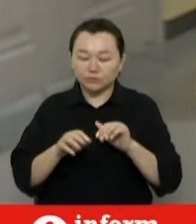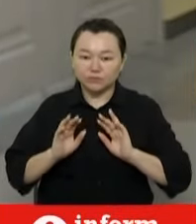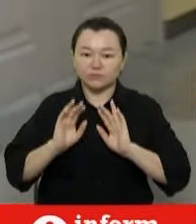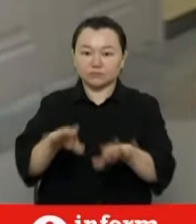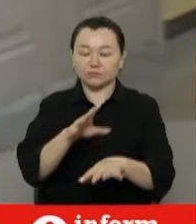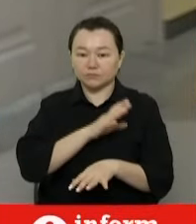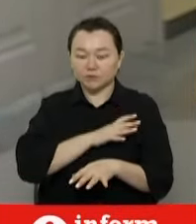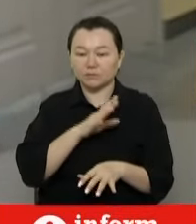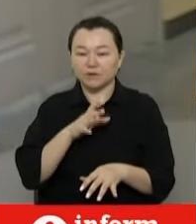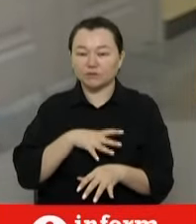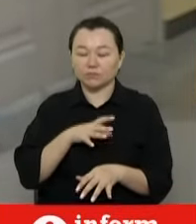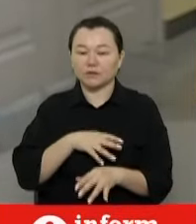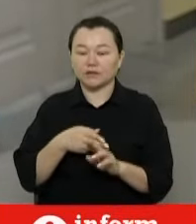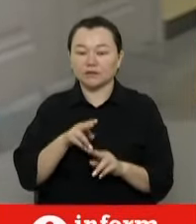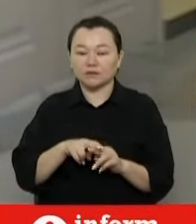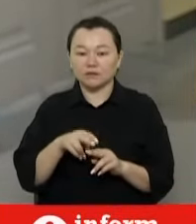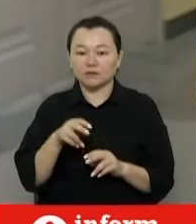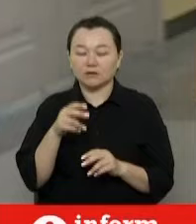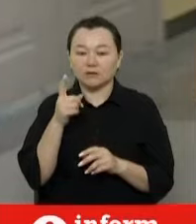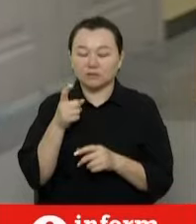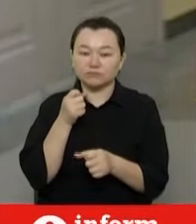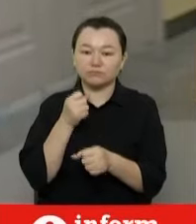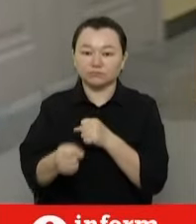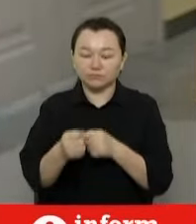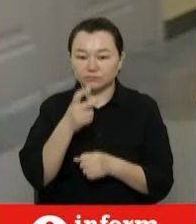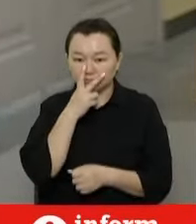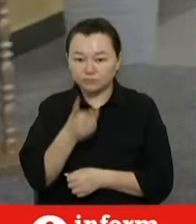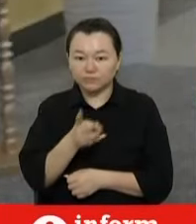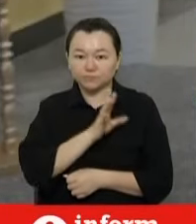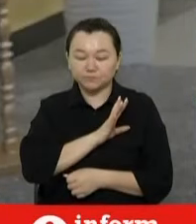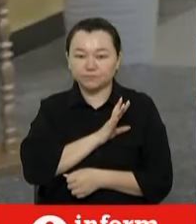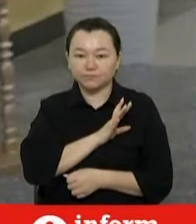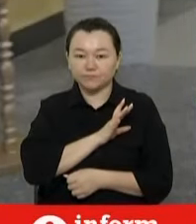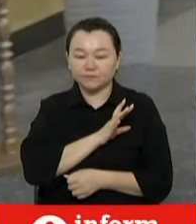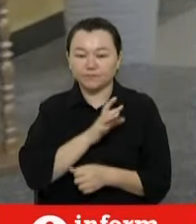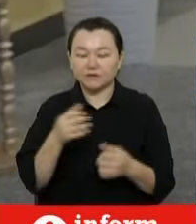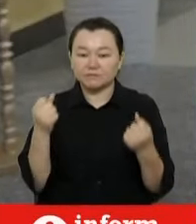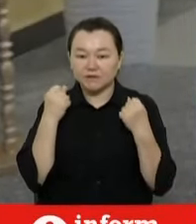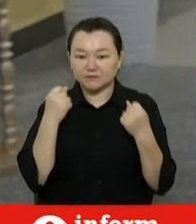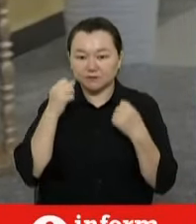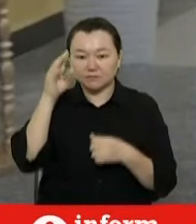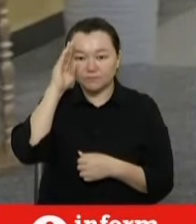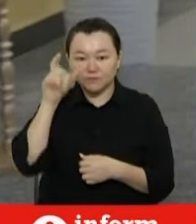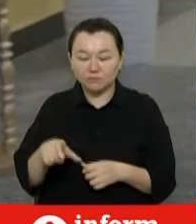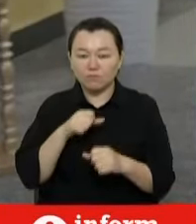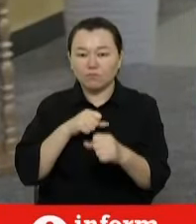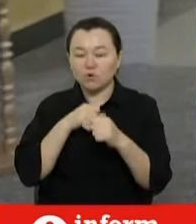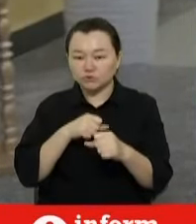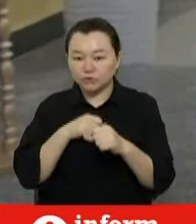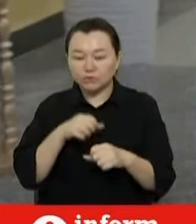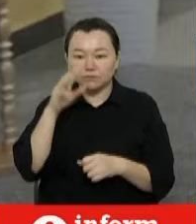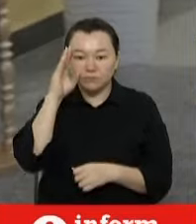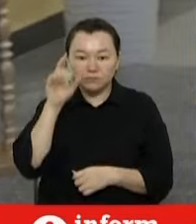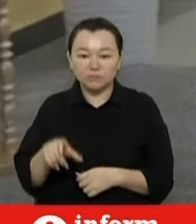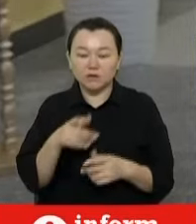қалып, сосын жаңағы бір қол жұмсау болғанда енді жаңағы спортсмен, боксер, жаңағы